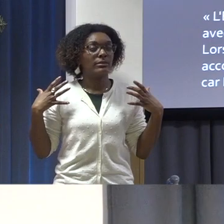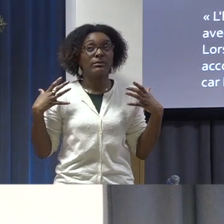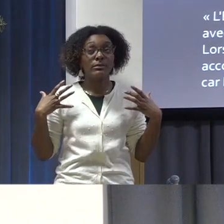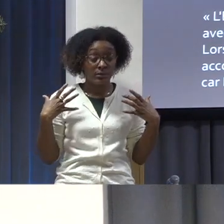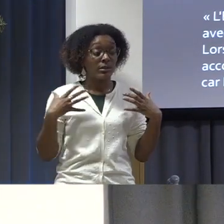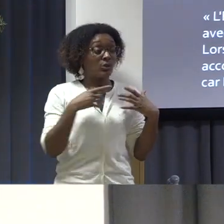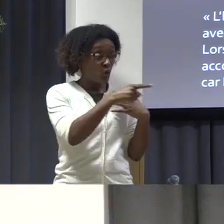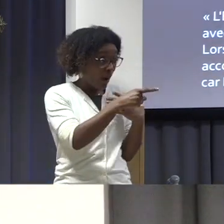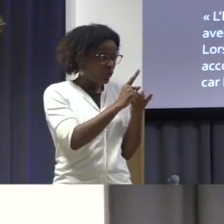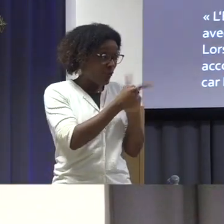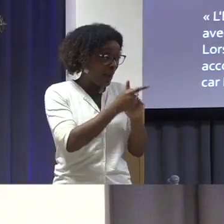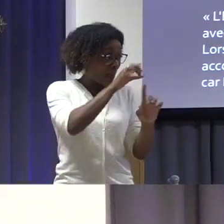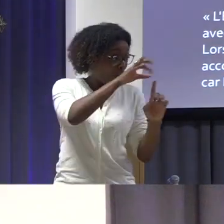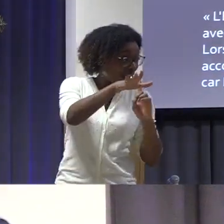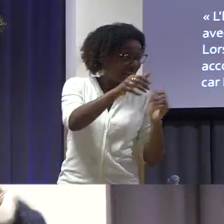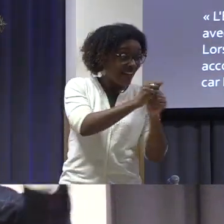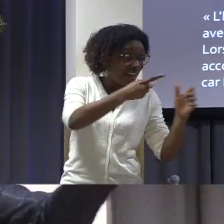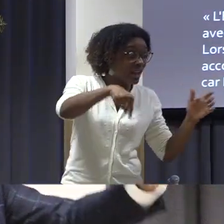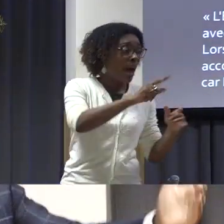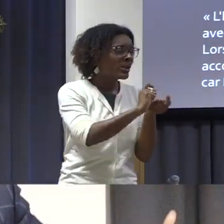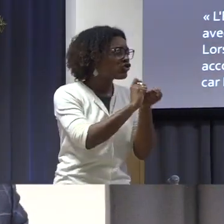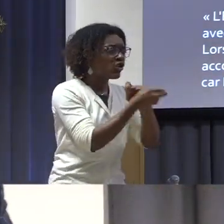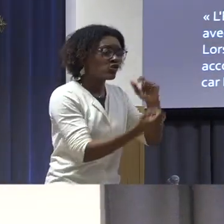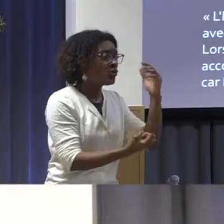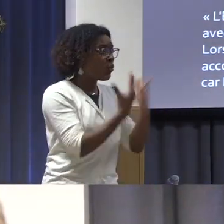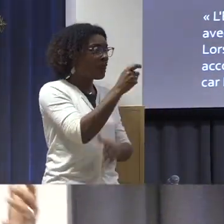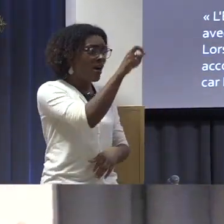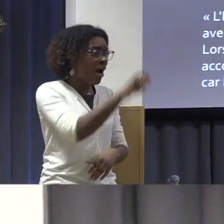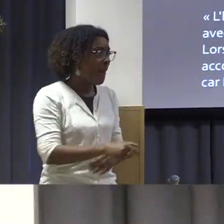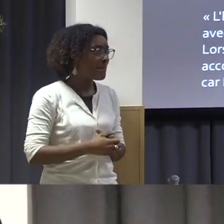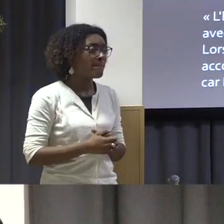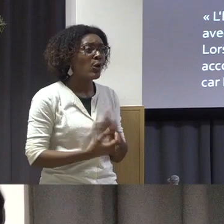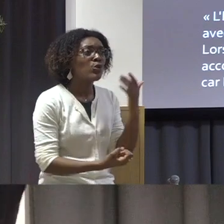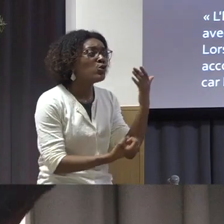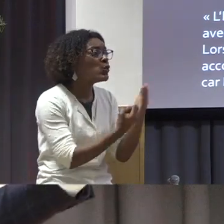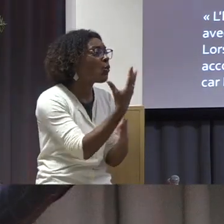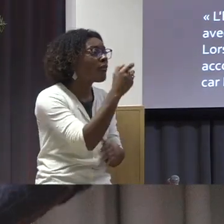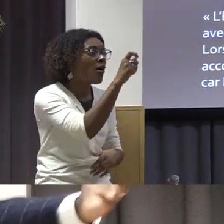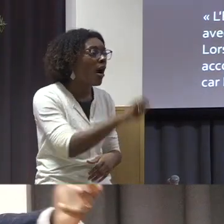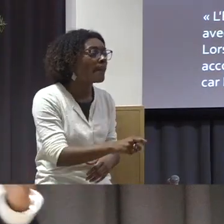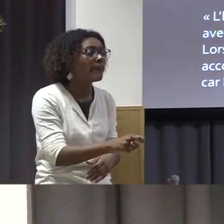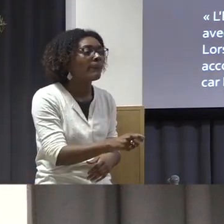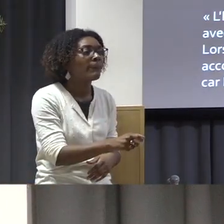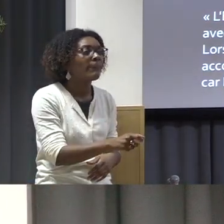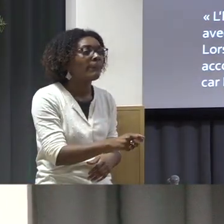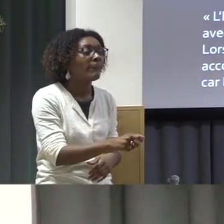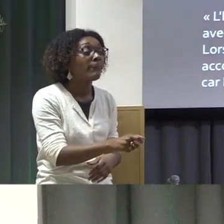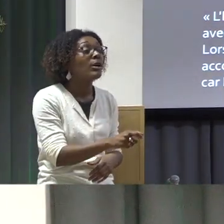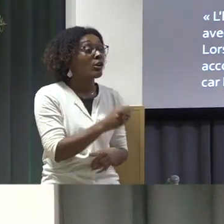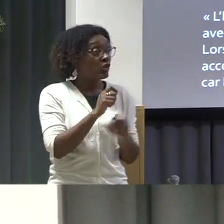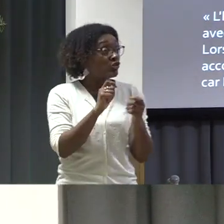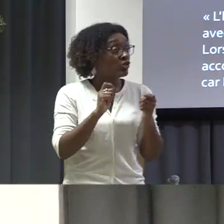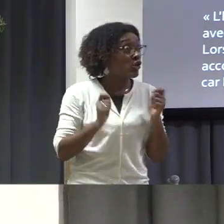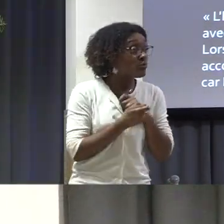tu seras changé un autre homme le changement à notre homme vient que lorsque le